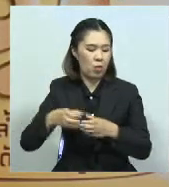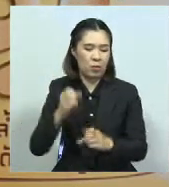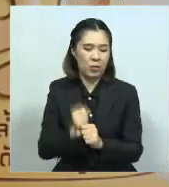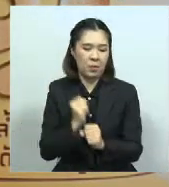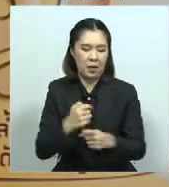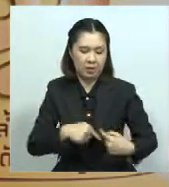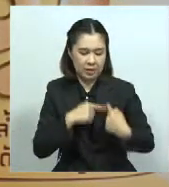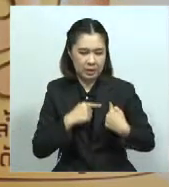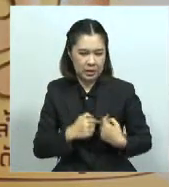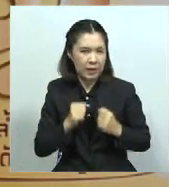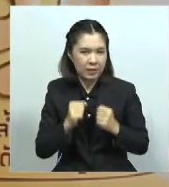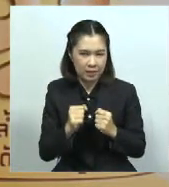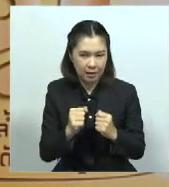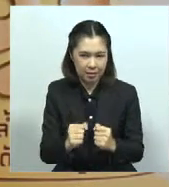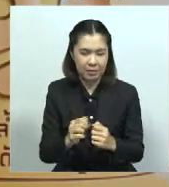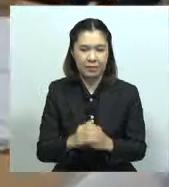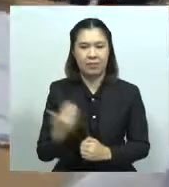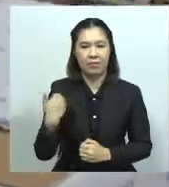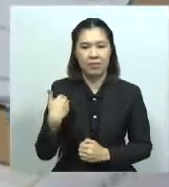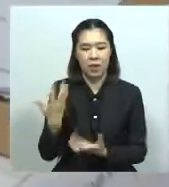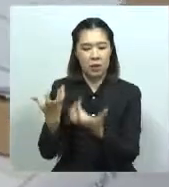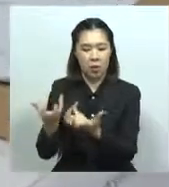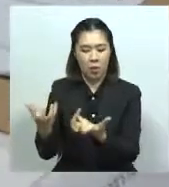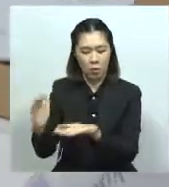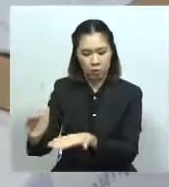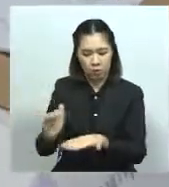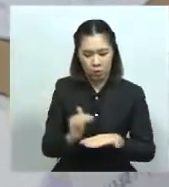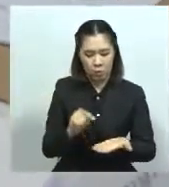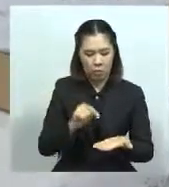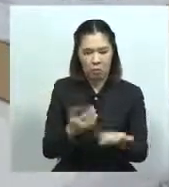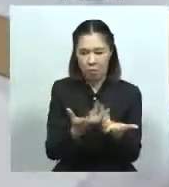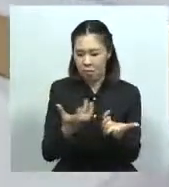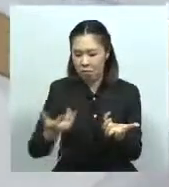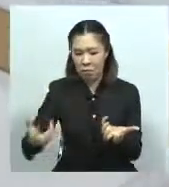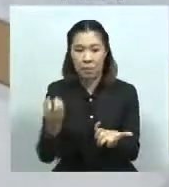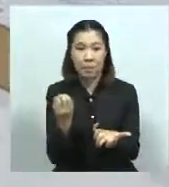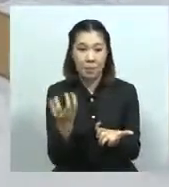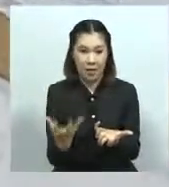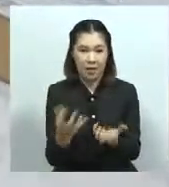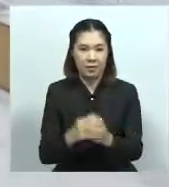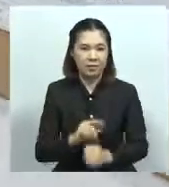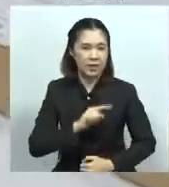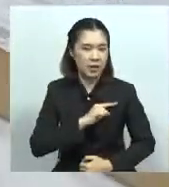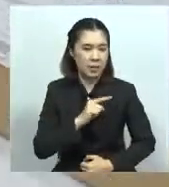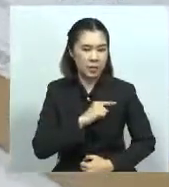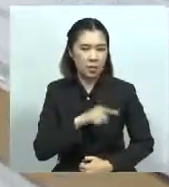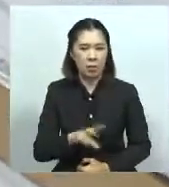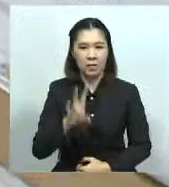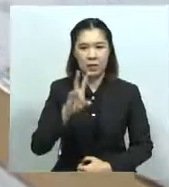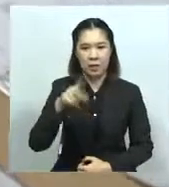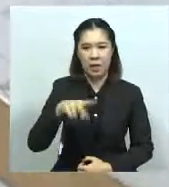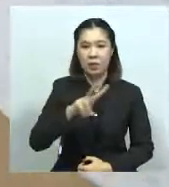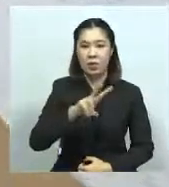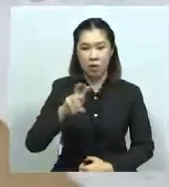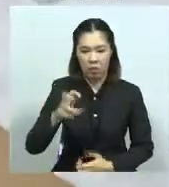อย่างเต็มที่เนื่องจากผลิตภัณฑ์ที่ส่งมาคัดสรรมีจำนวนมากโดยเฉพาะในส่วนที่กรมรับผิดชอบมีกว่า 7,200